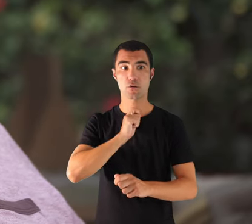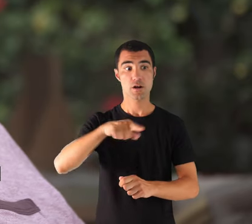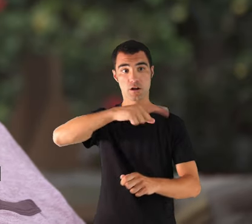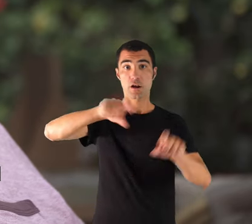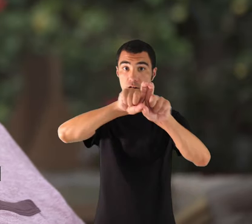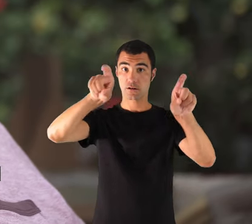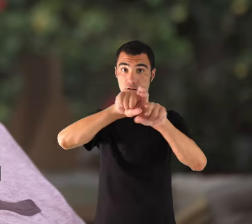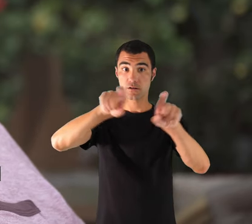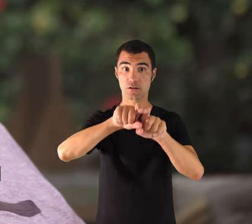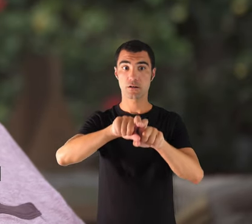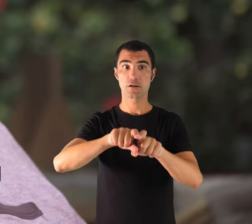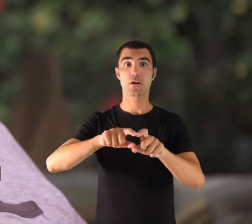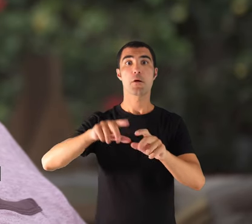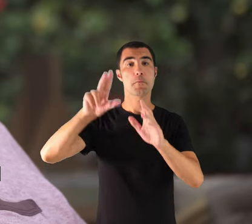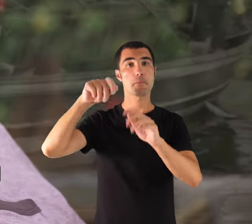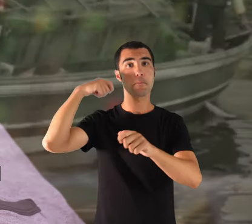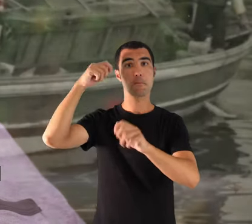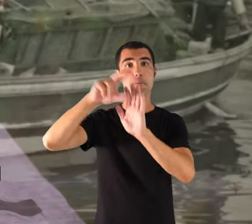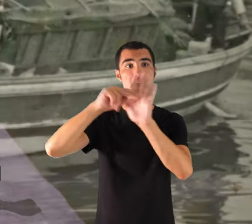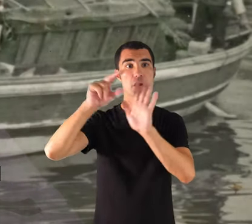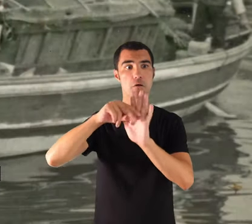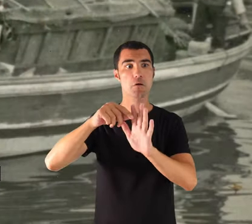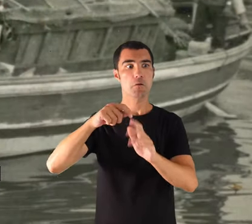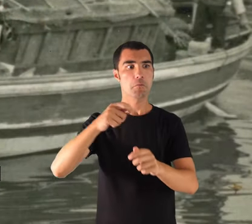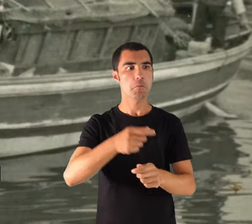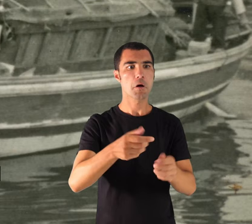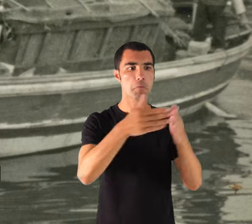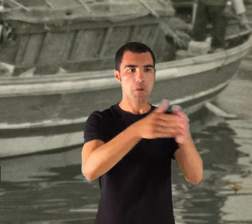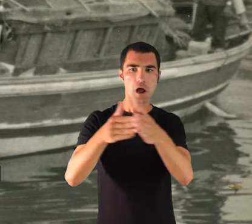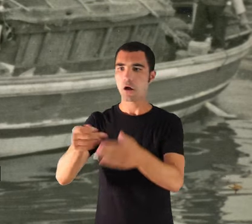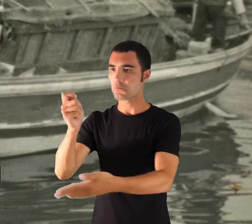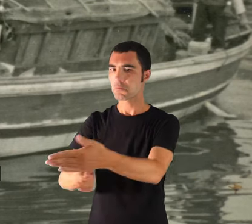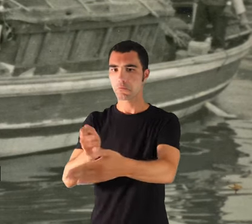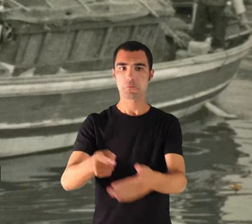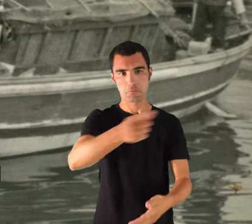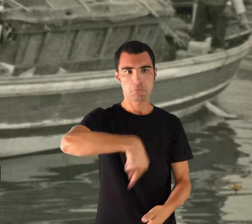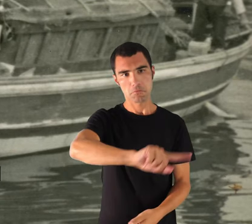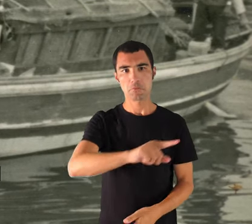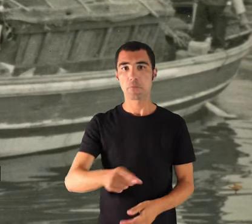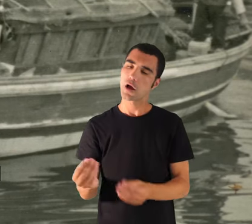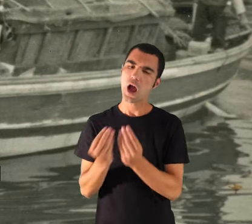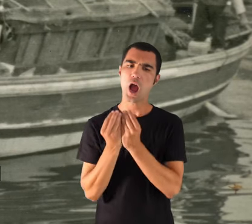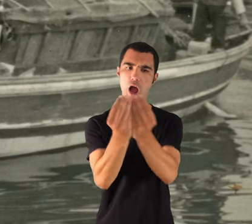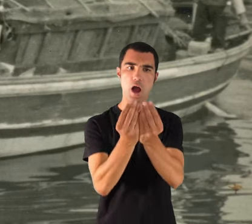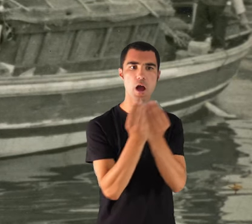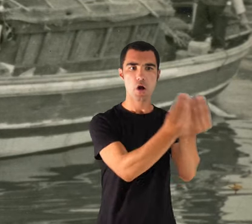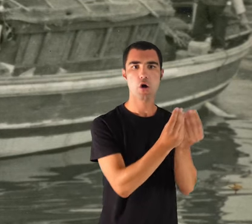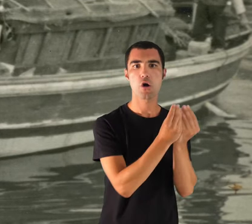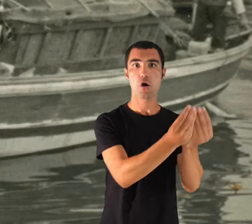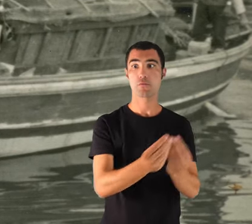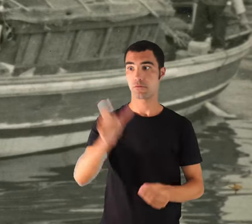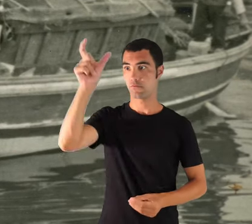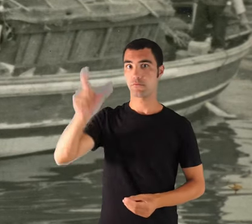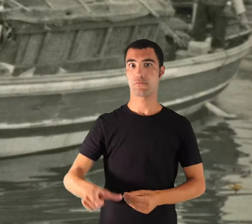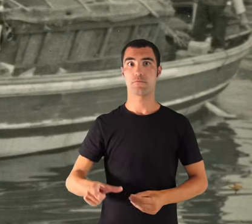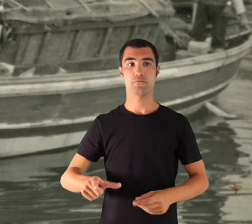de barques i jo, pues, me destinaren a dur, a acompanyar Maximilian Schell, que era el protagonista de la Estejada. I pues, aquell